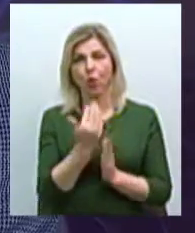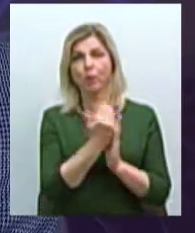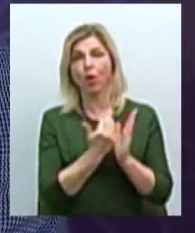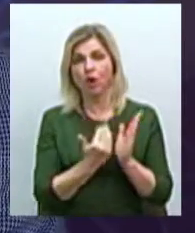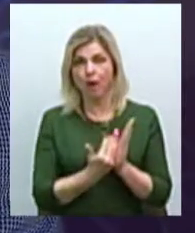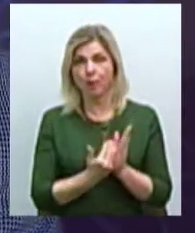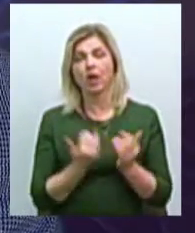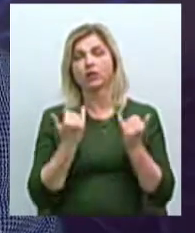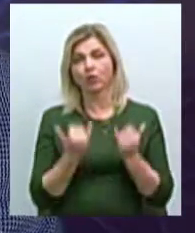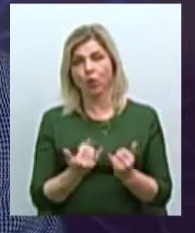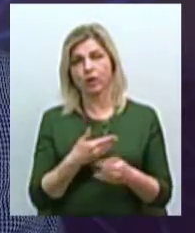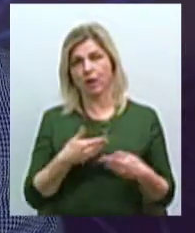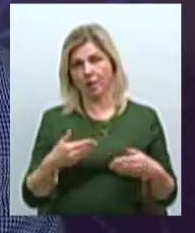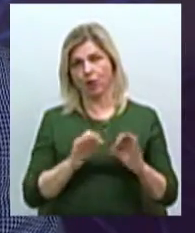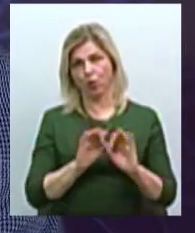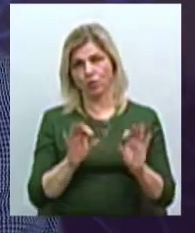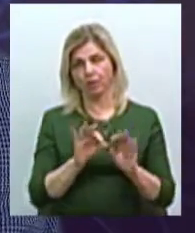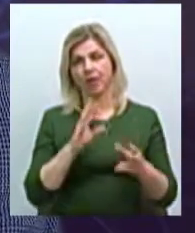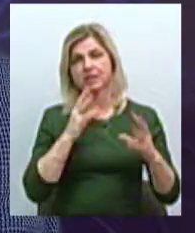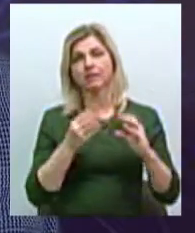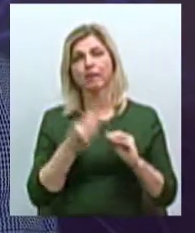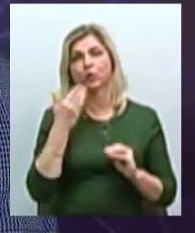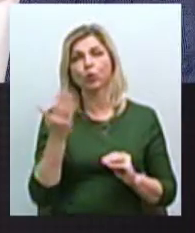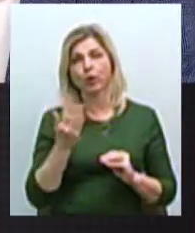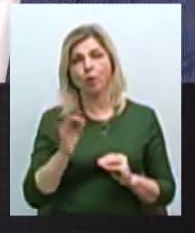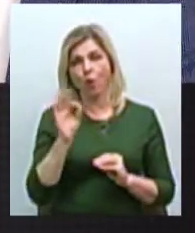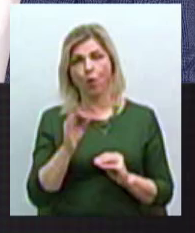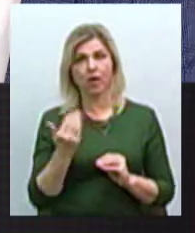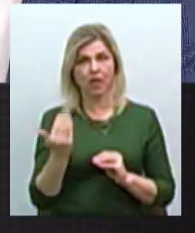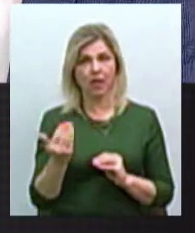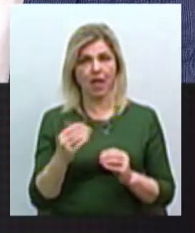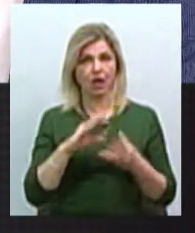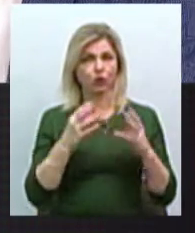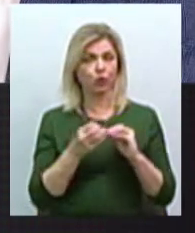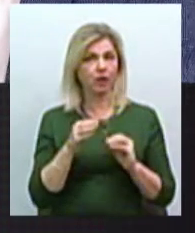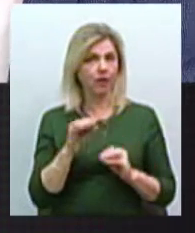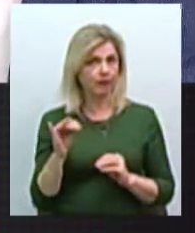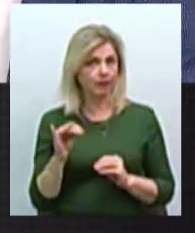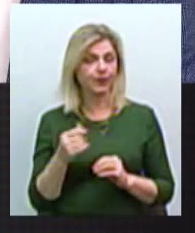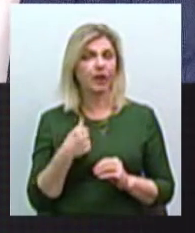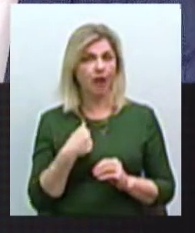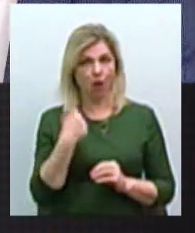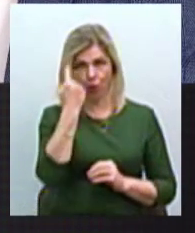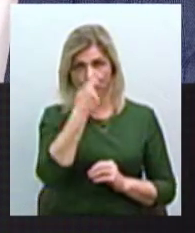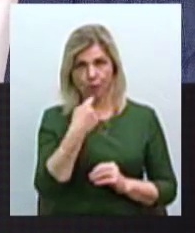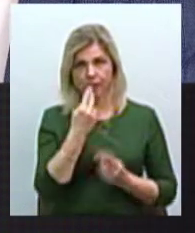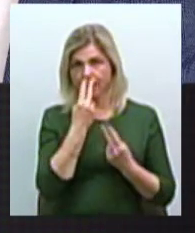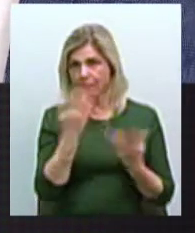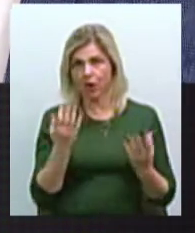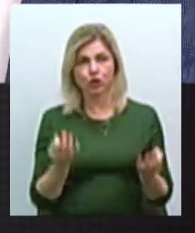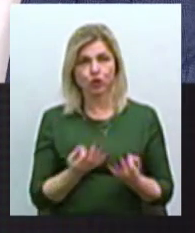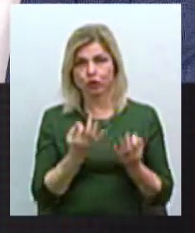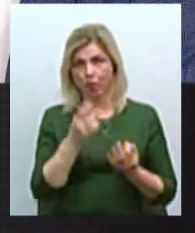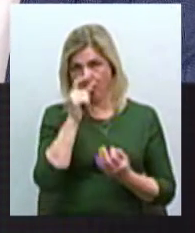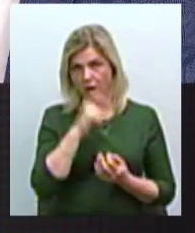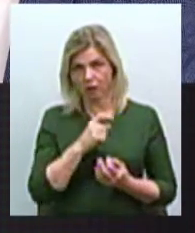І сьогодні ми вже розповідаємо і звітуємо про її результати. Тому я особисто не бачу в цьому нічого